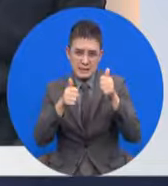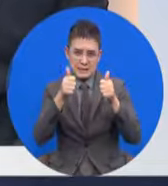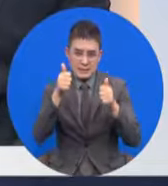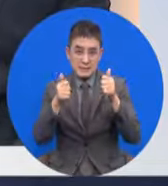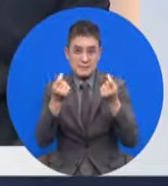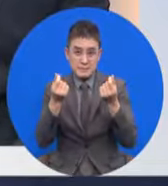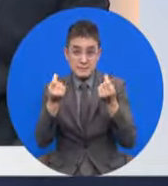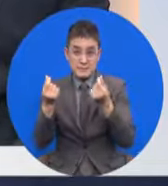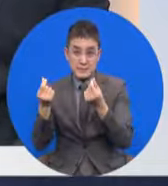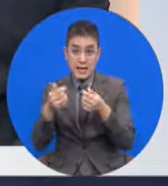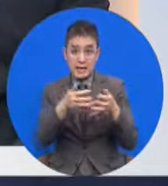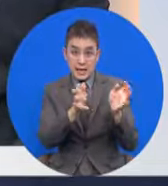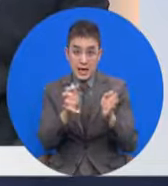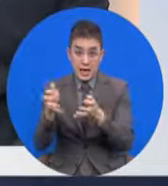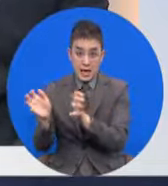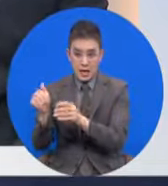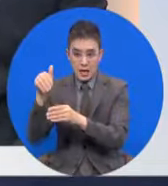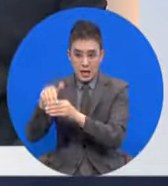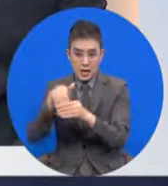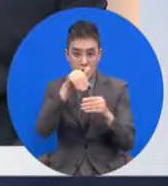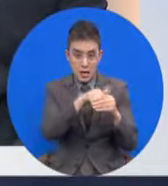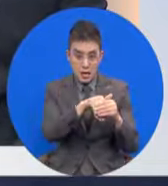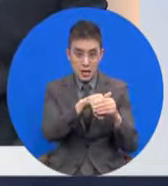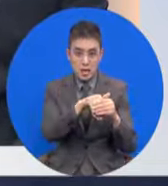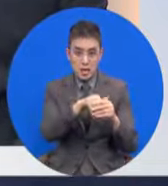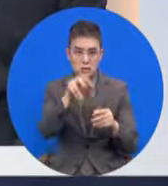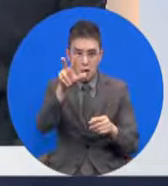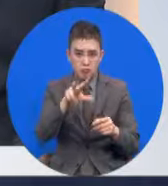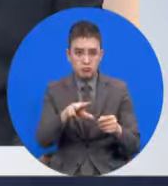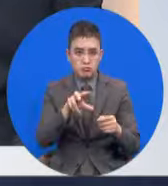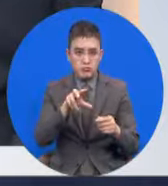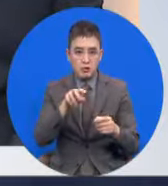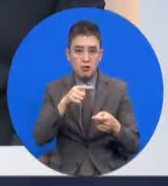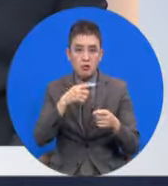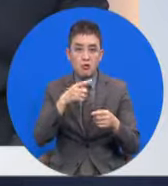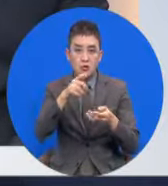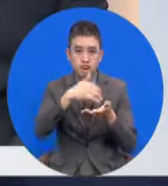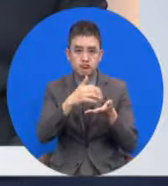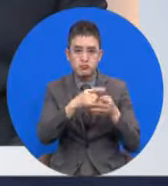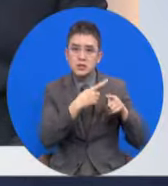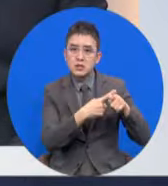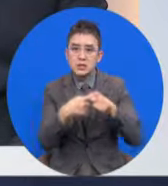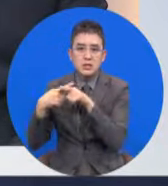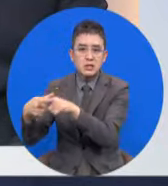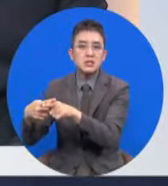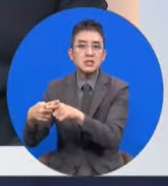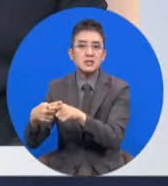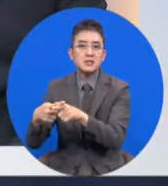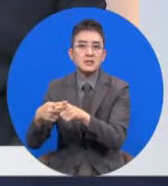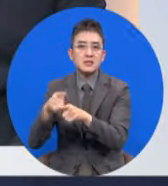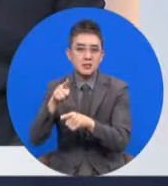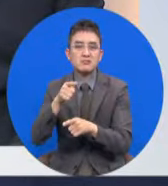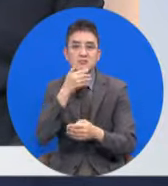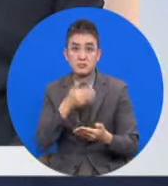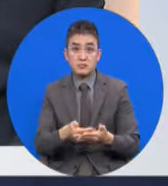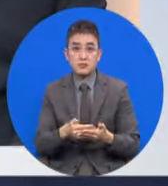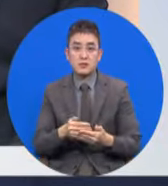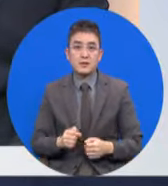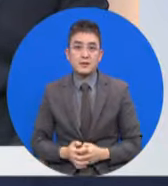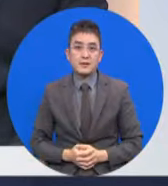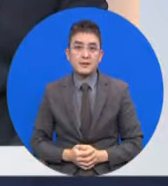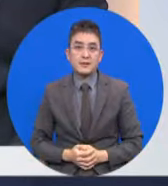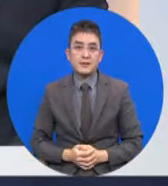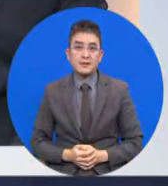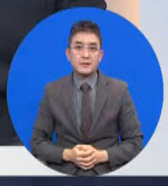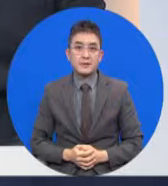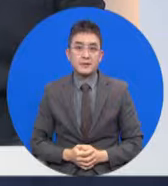선거의 구도에 따라서 결과가 달라지는 건 분명해 보입니다. 정권 심판론이 강하게 작용하고 있었고요. 이번 선거는 그